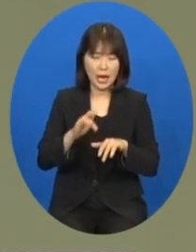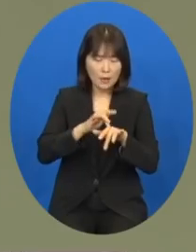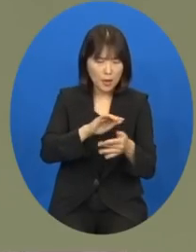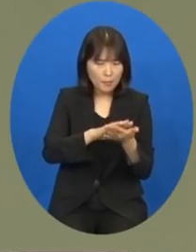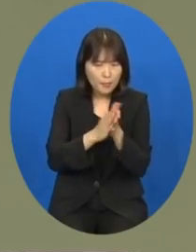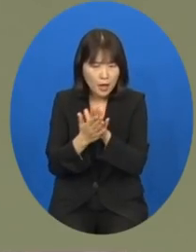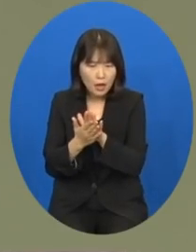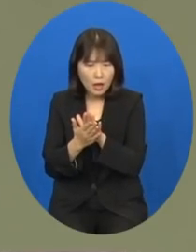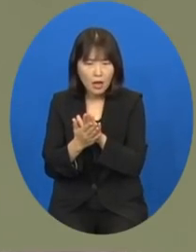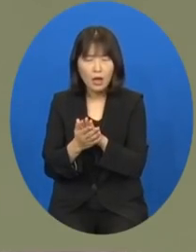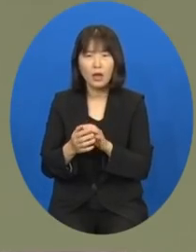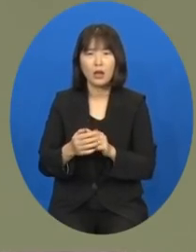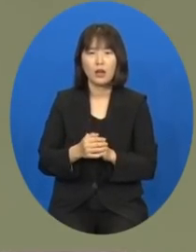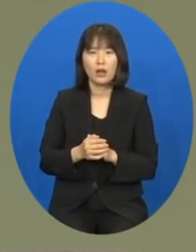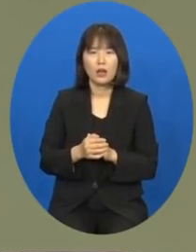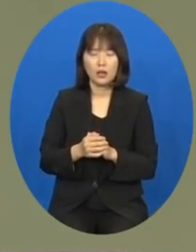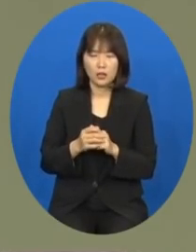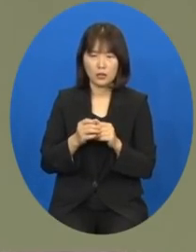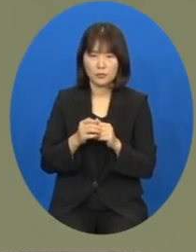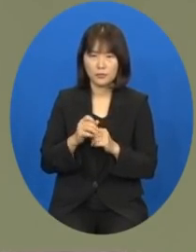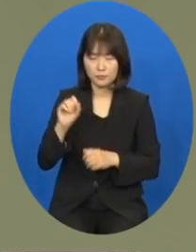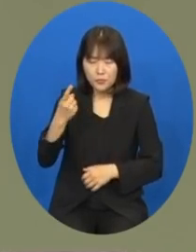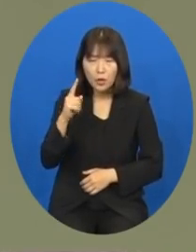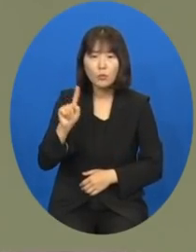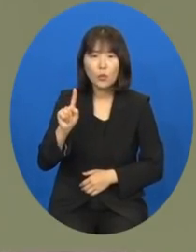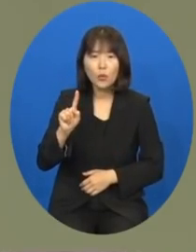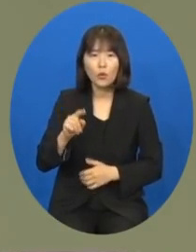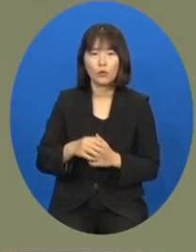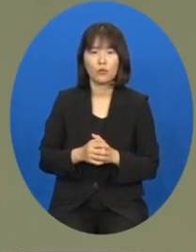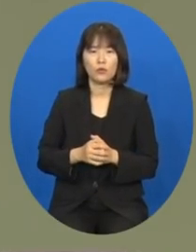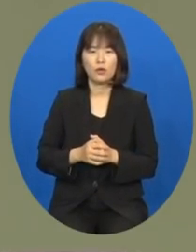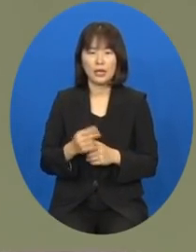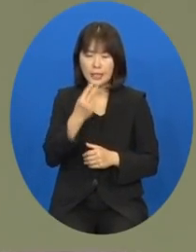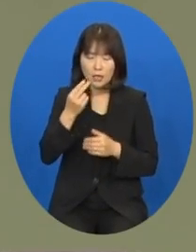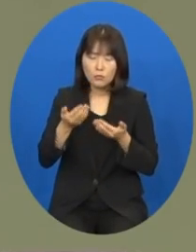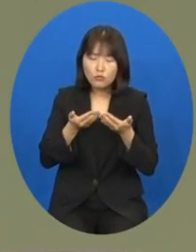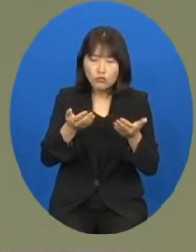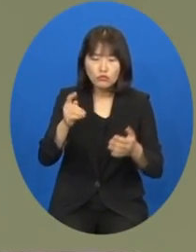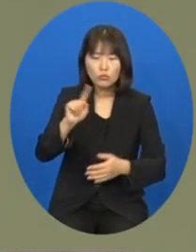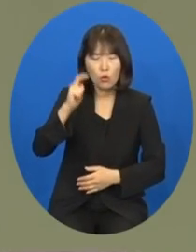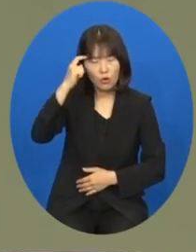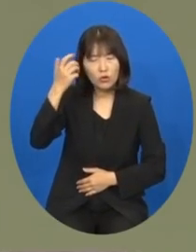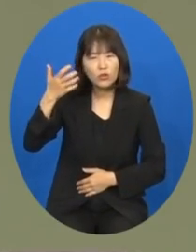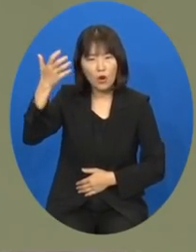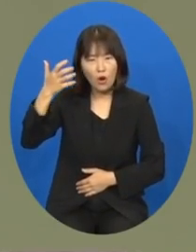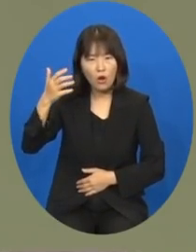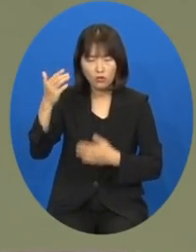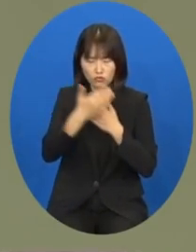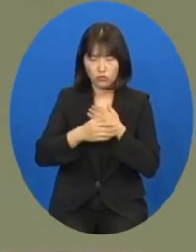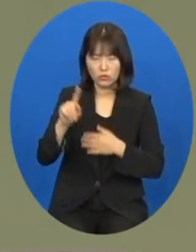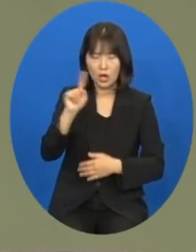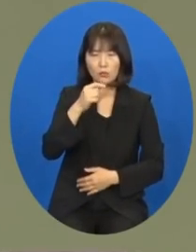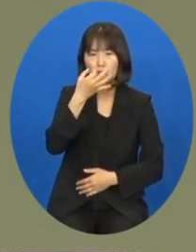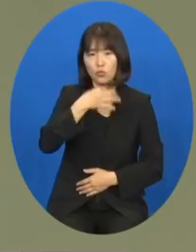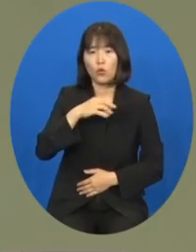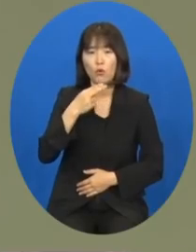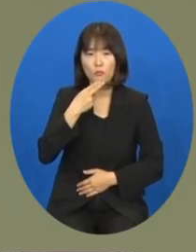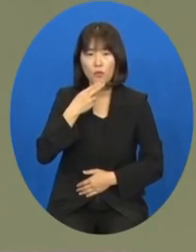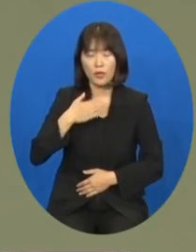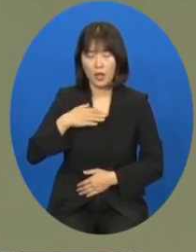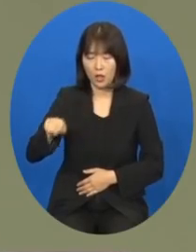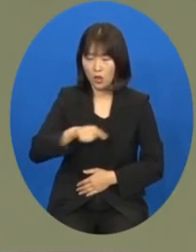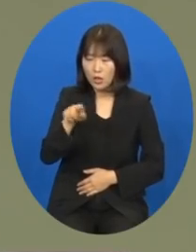힌트를 주고 있는데 63 절입니다 생명을 주는 것은 영이다 일군 아무데도 소용이 없다 내가 너희에게 한 이 말은